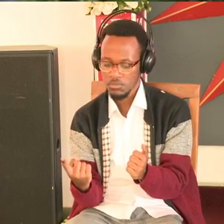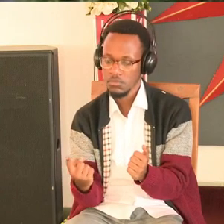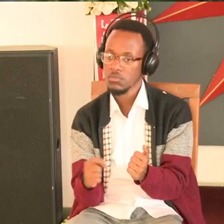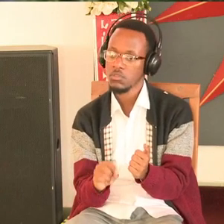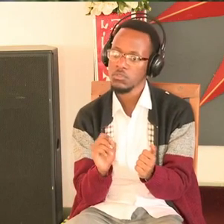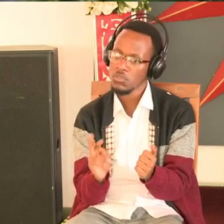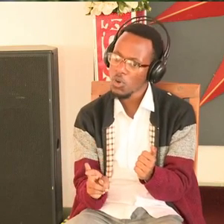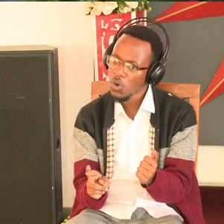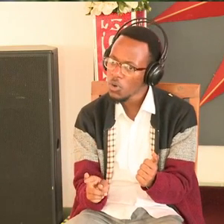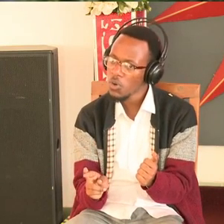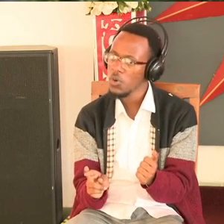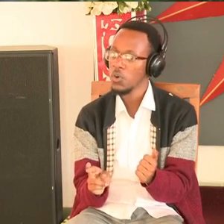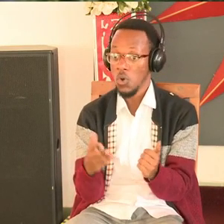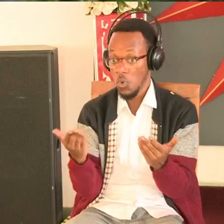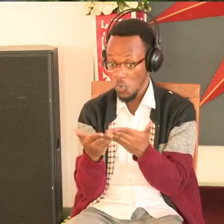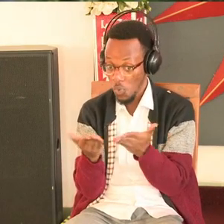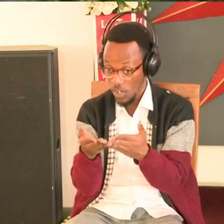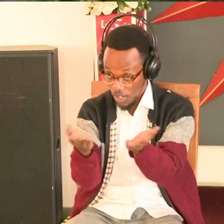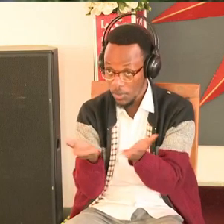Matayo 11 aho